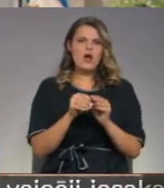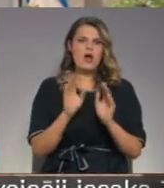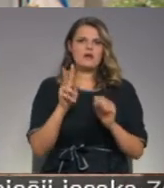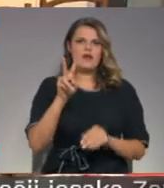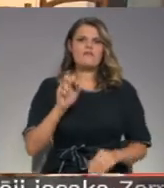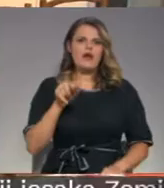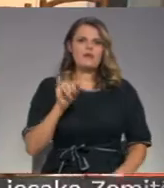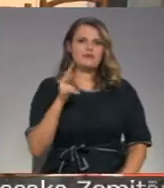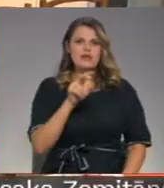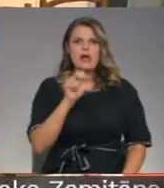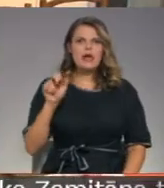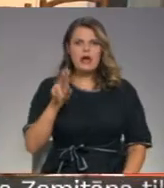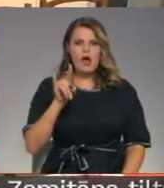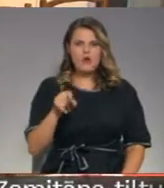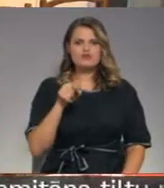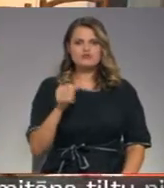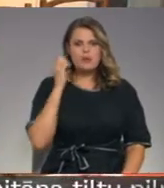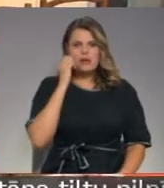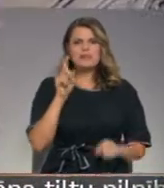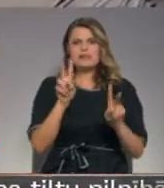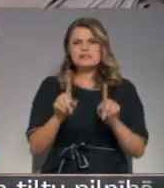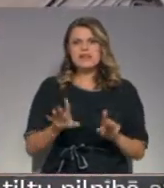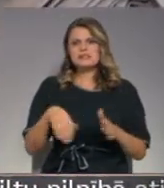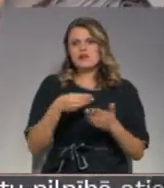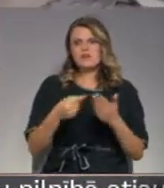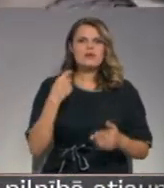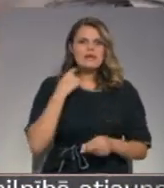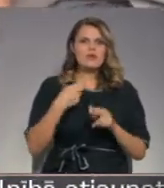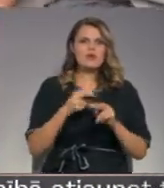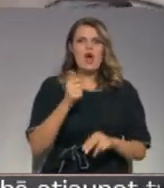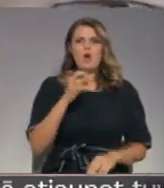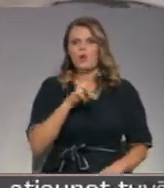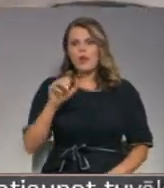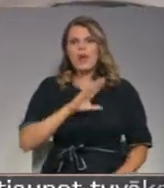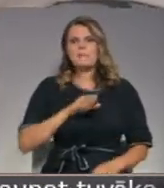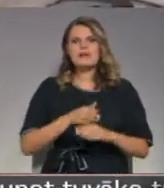Vatikānu. Suvenīrus būs iespējams iegādāties gan Rīgā, gan Aglonā, bet pēc